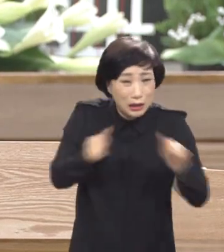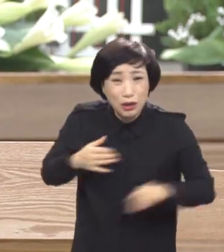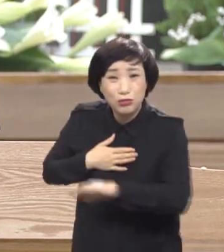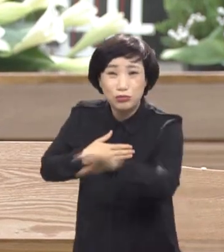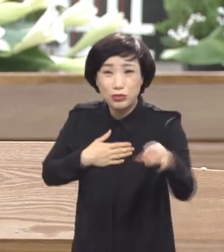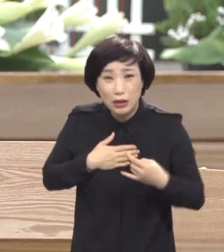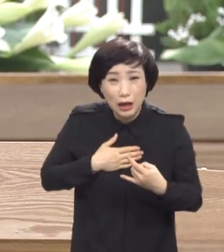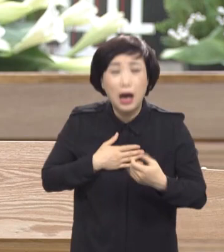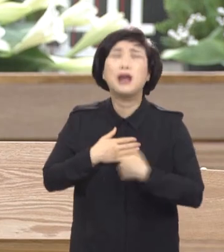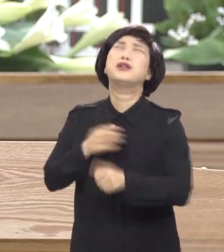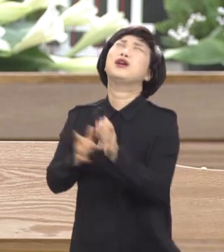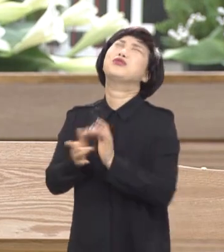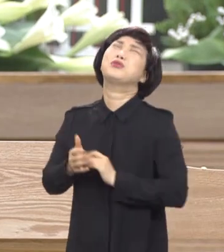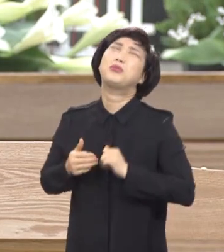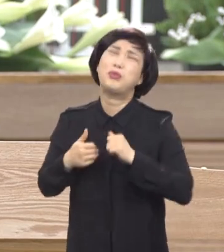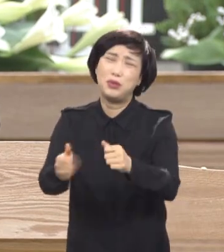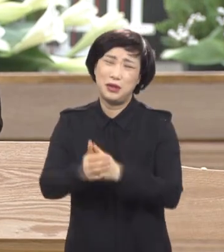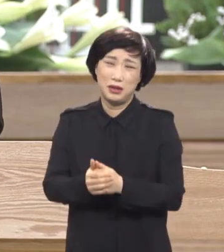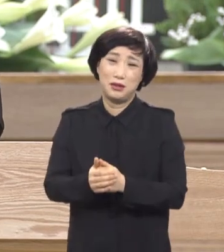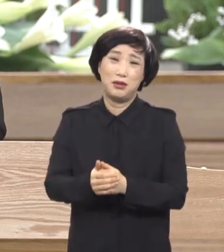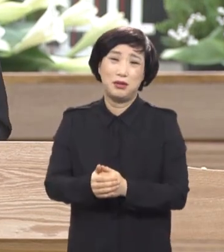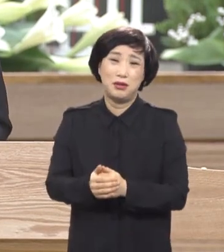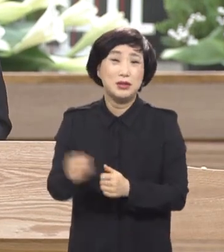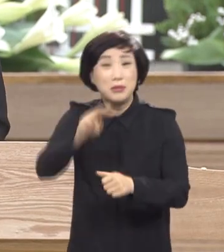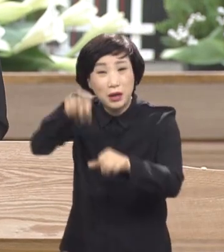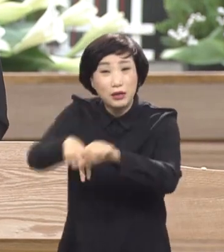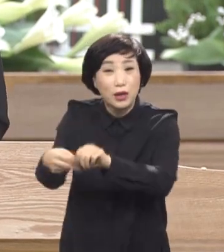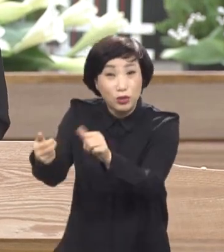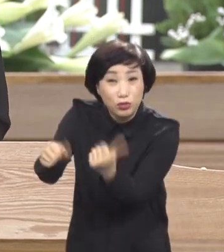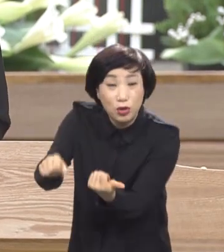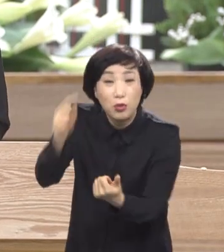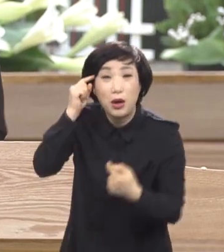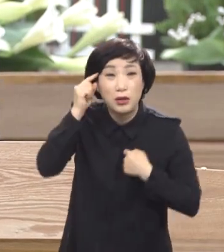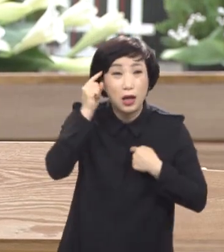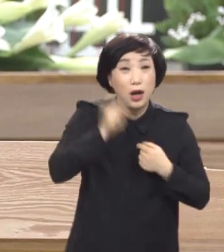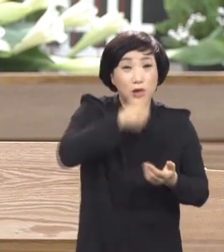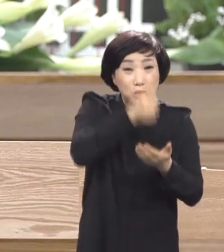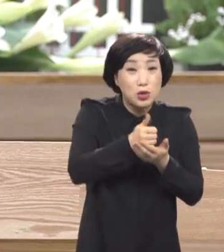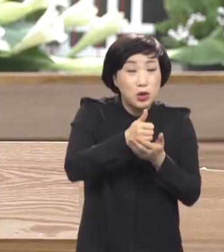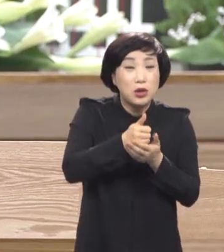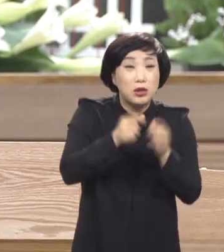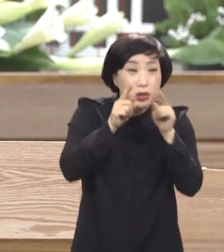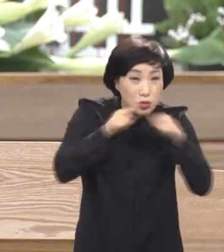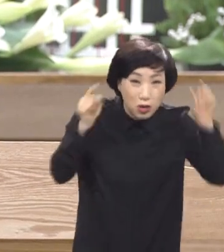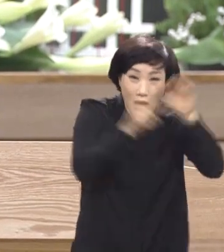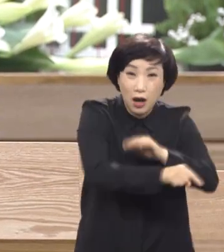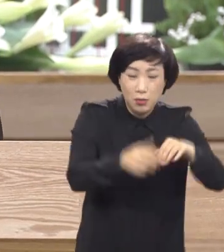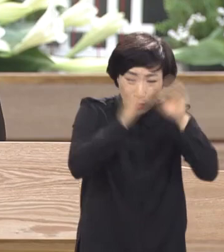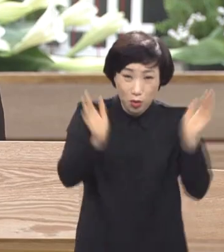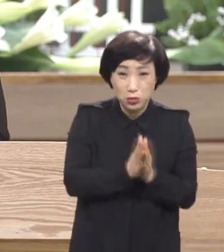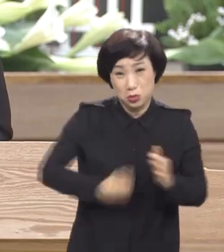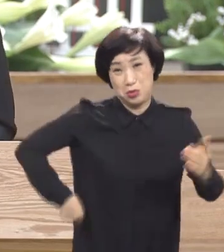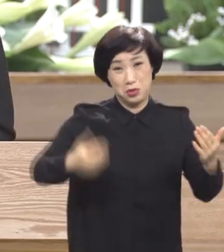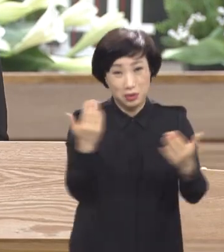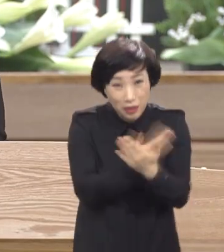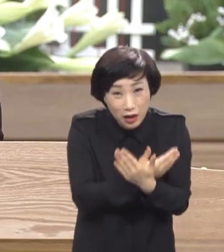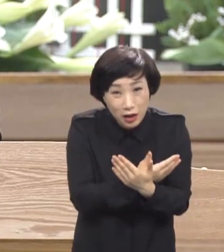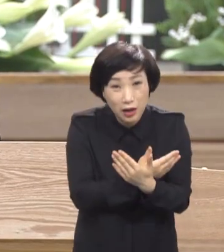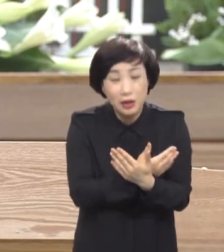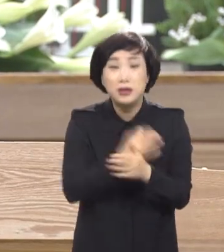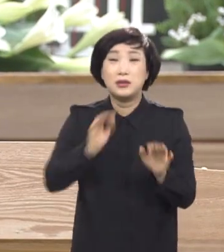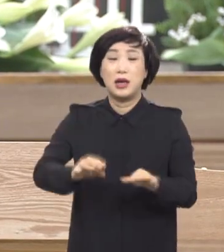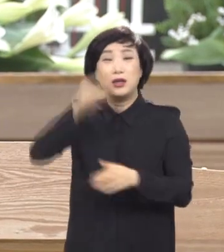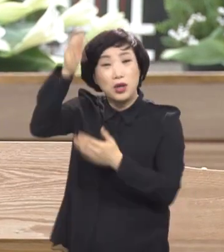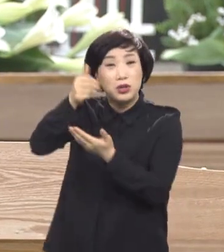아들 죽여서 네가 지옥 갈 때 회개해 그리고